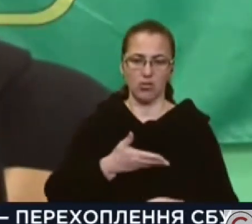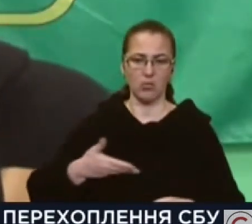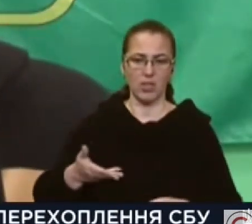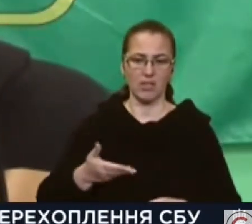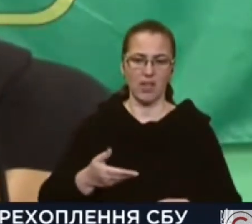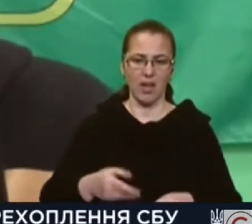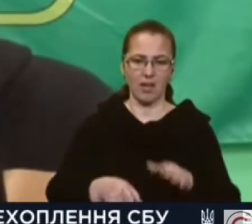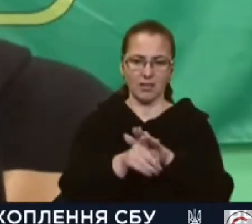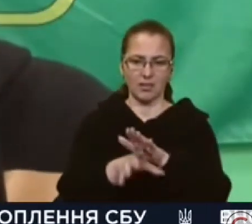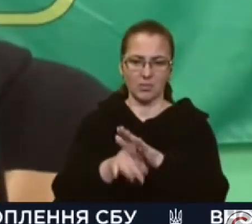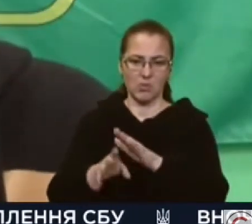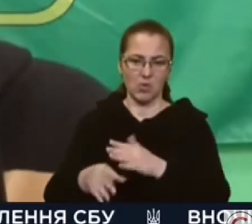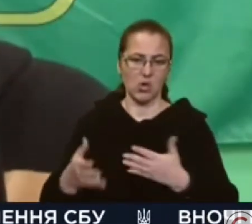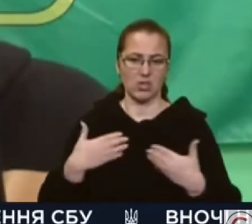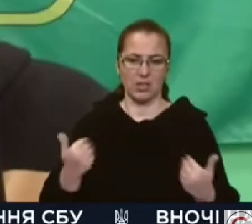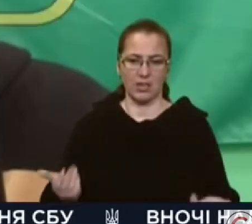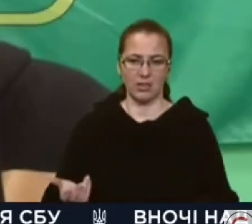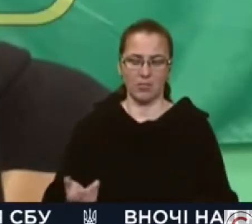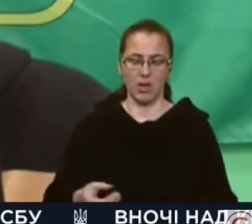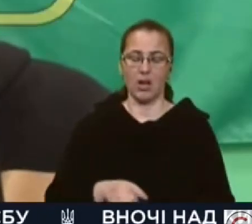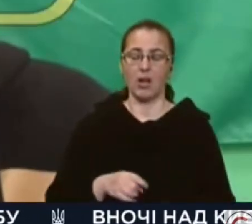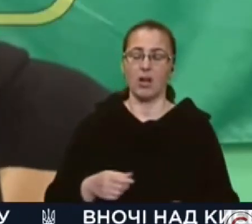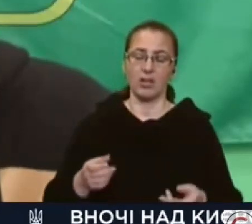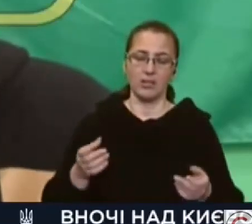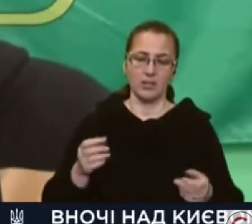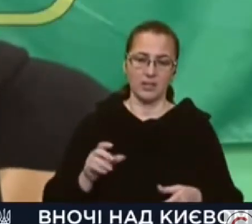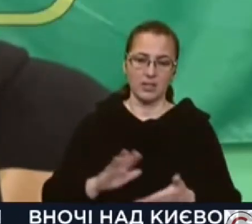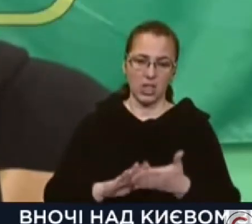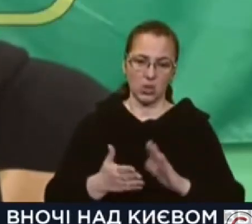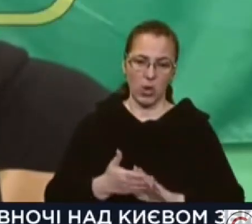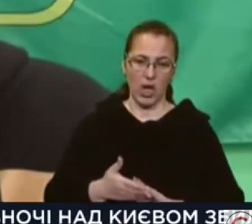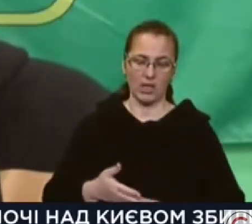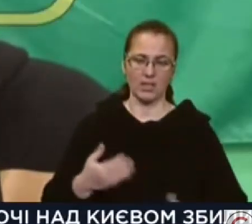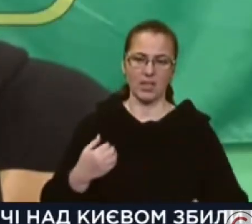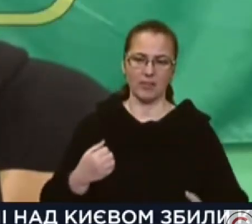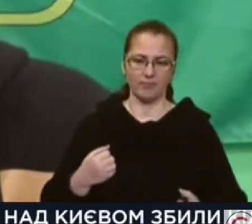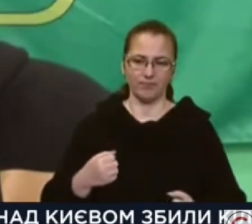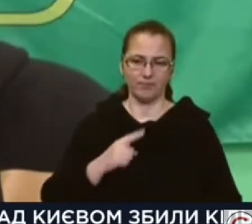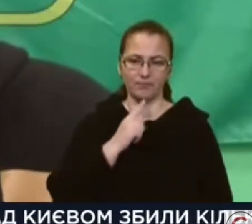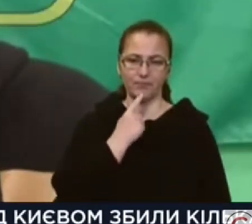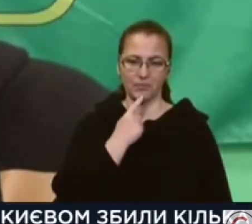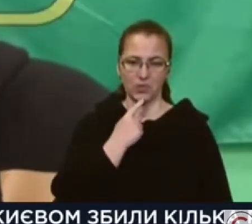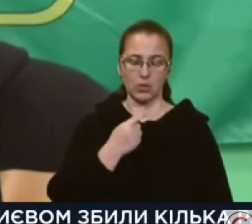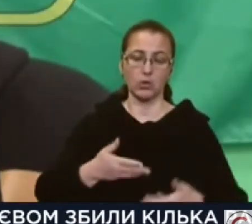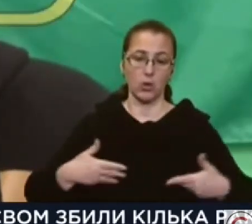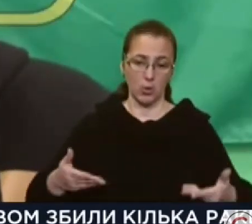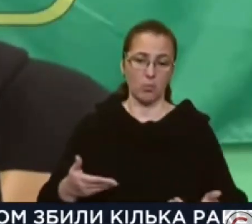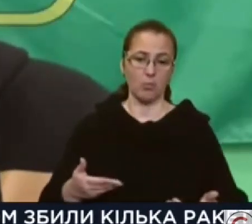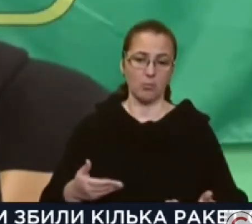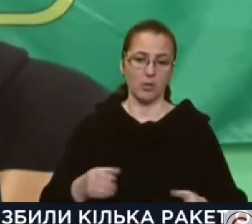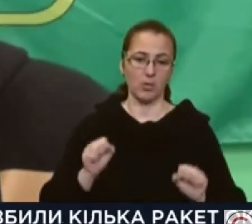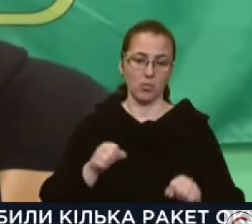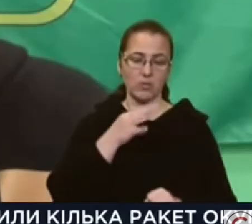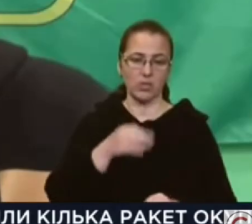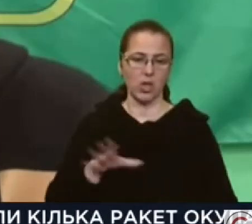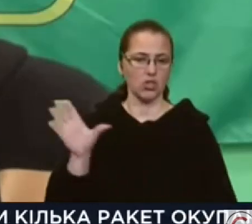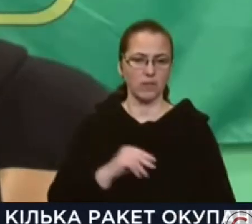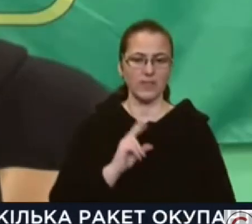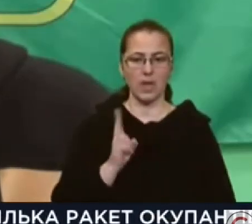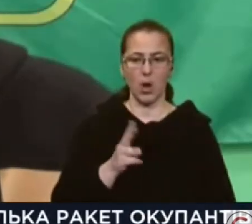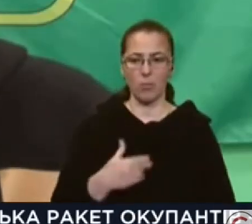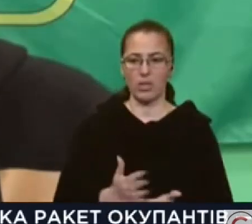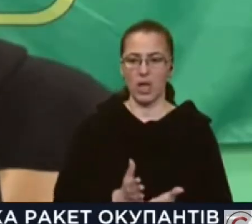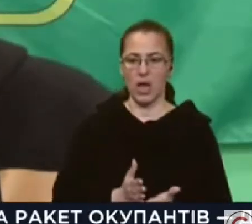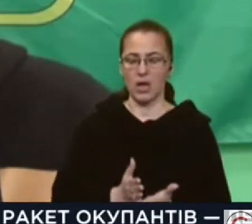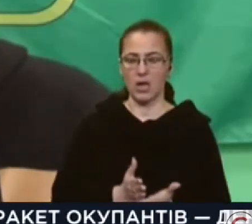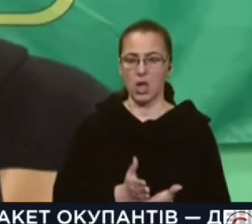бомбили. Поэтому, конечно, ситуация напряженная, но тем не менее, могу вам сказать, что все коммунальные службы